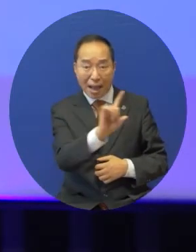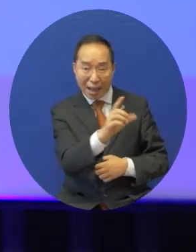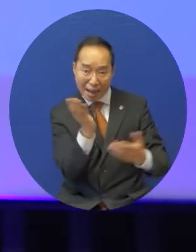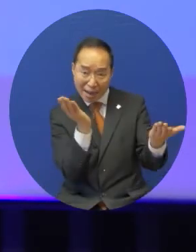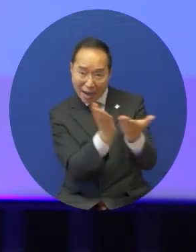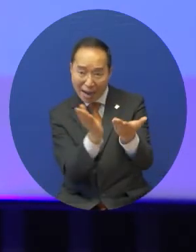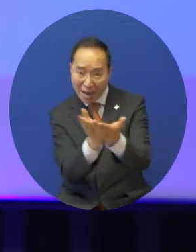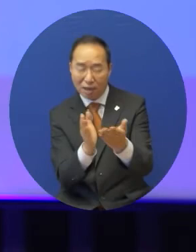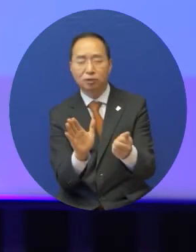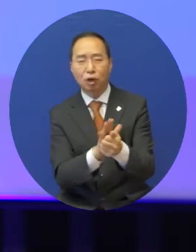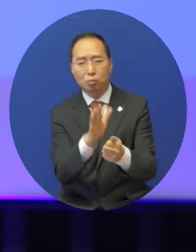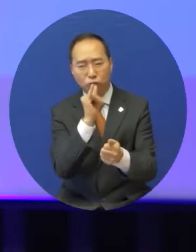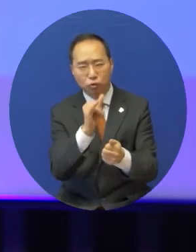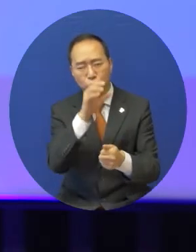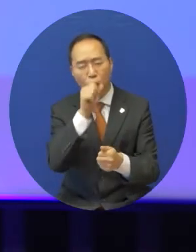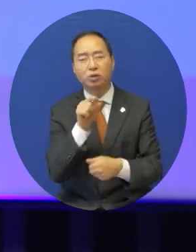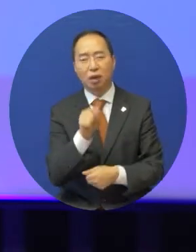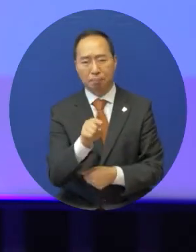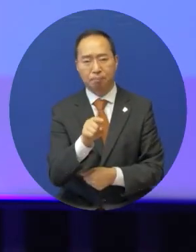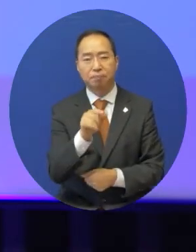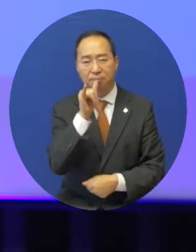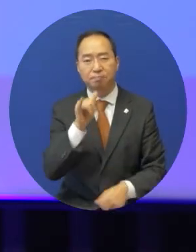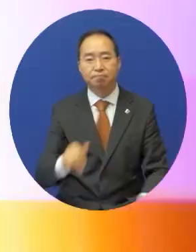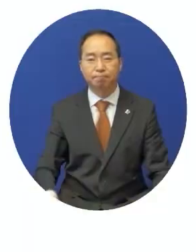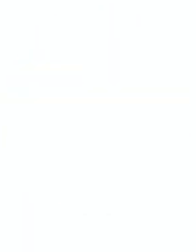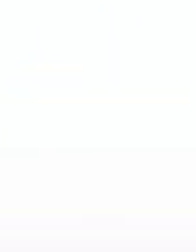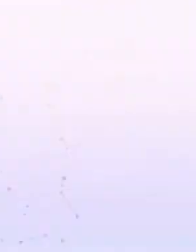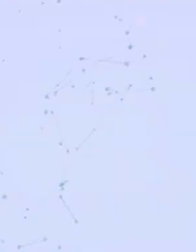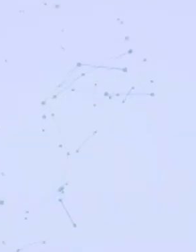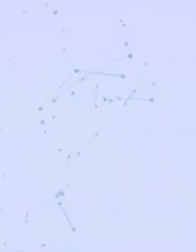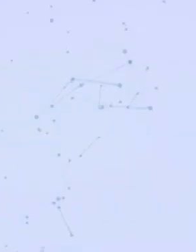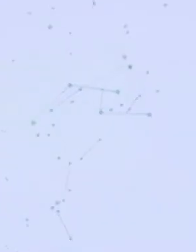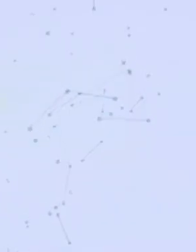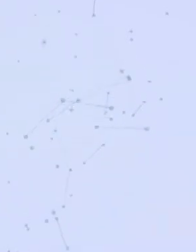굉장히 중요한 강점이 있다고 생각합니다.